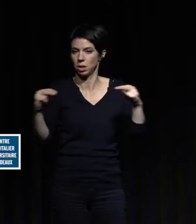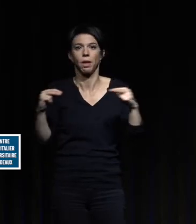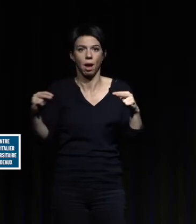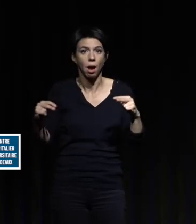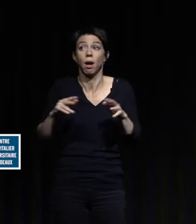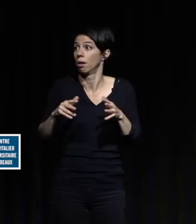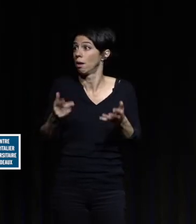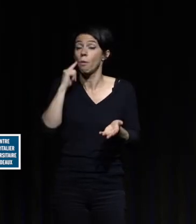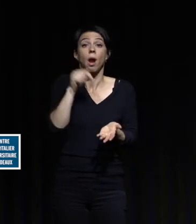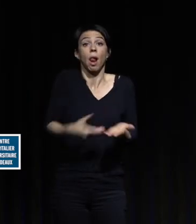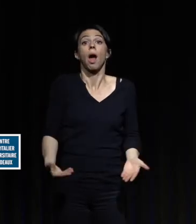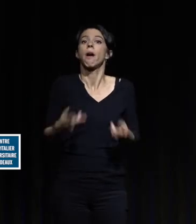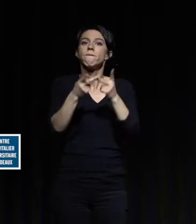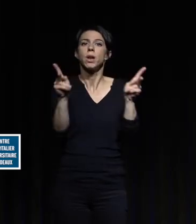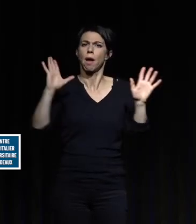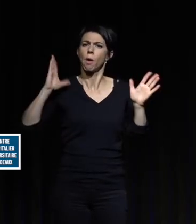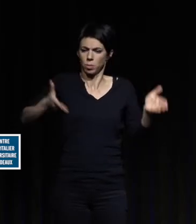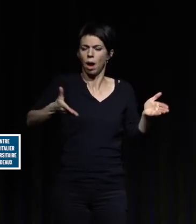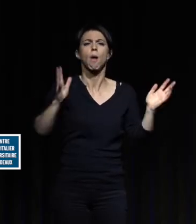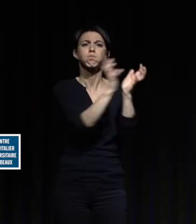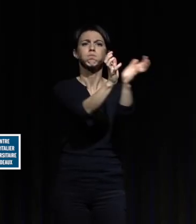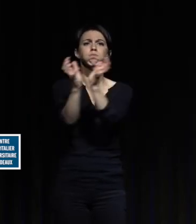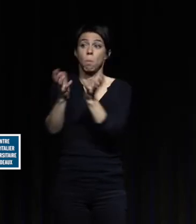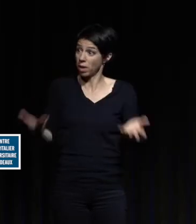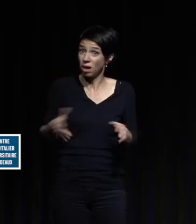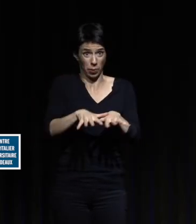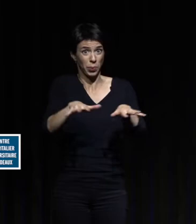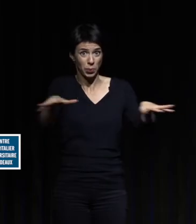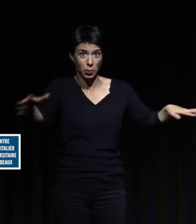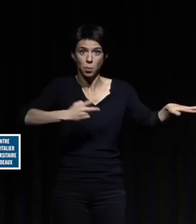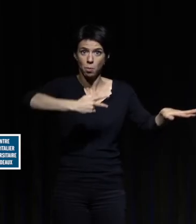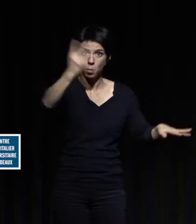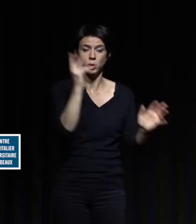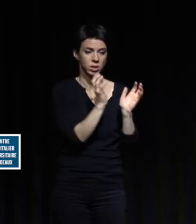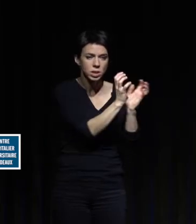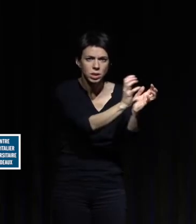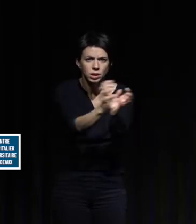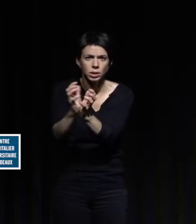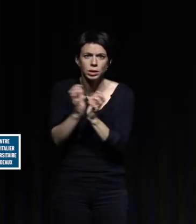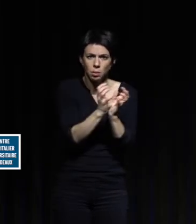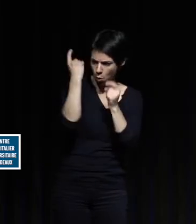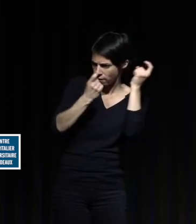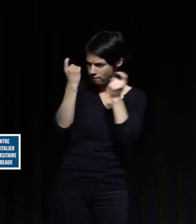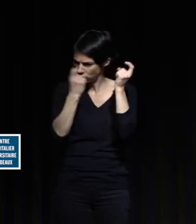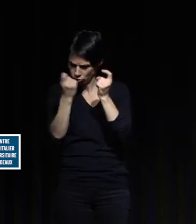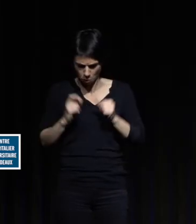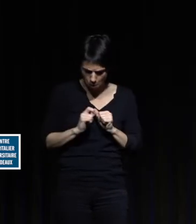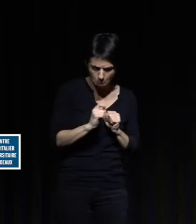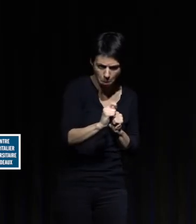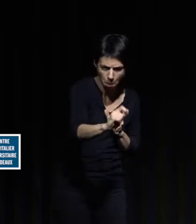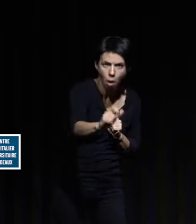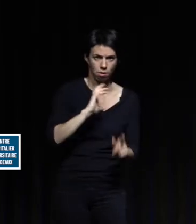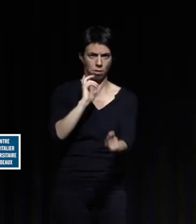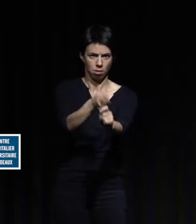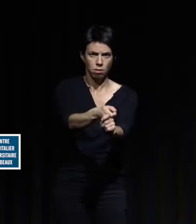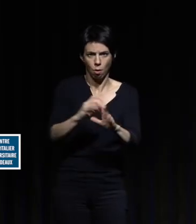mais dans les villes moyennes, pour que les patientes soient traitées de façon la plus homogène possible. Alors, vous voyez ici, par exemple, ce que ça peut